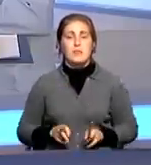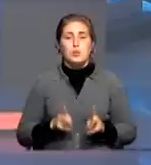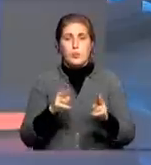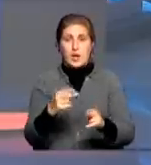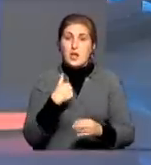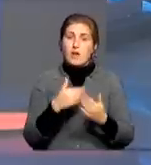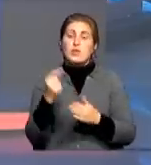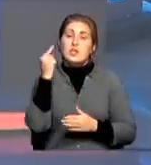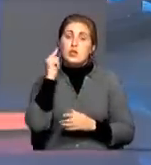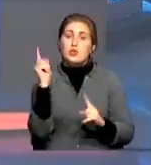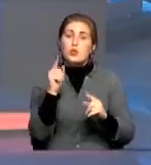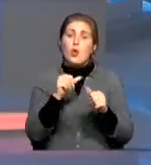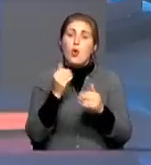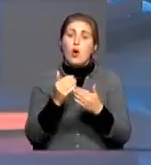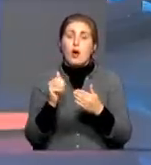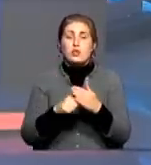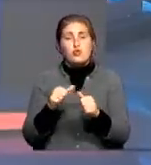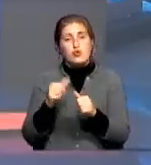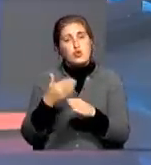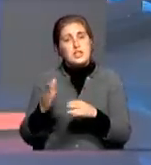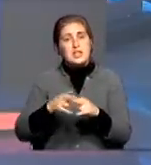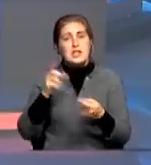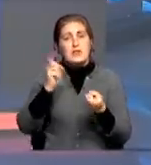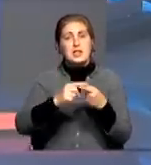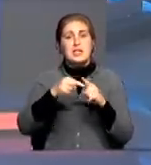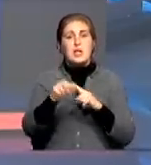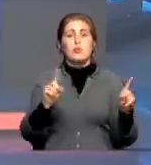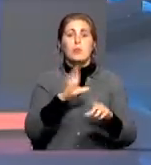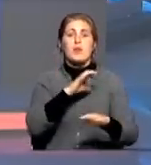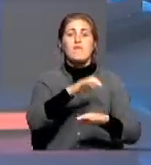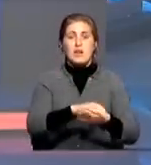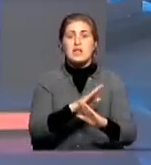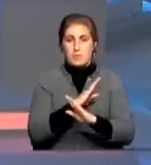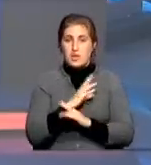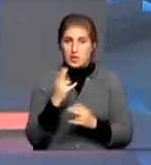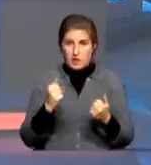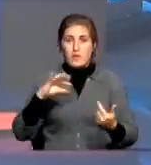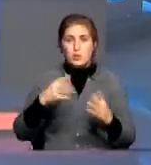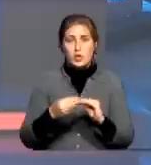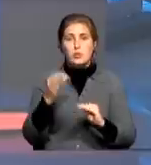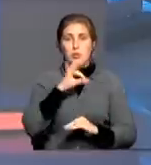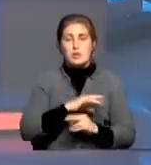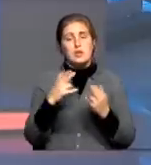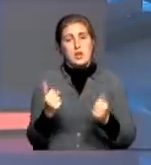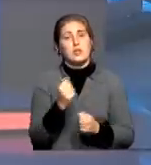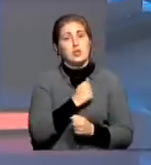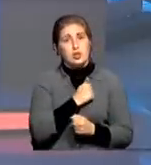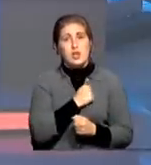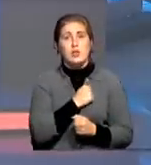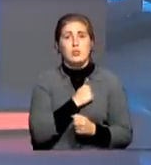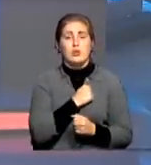я вот слышал, что отчасти это связано еще с тем, что были факты смерти, да, вот в результате употребления. Да,